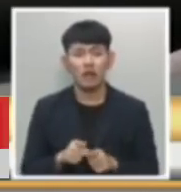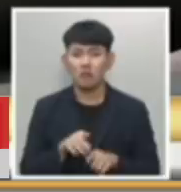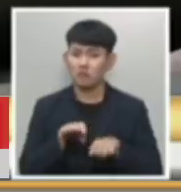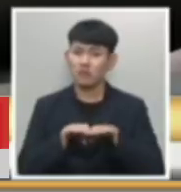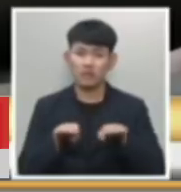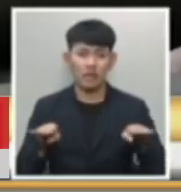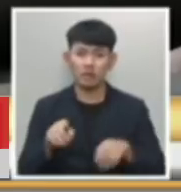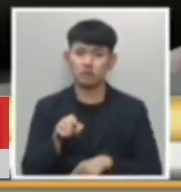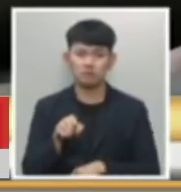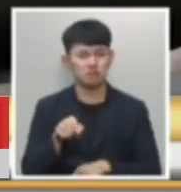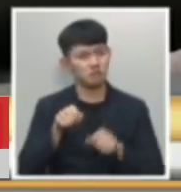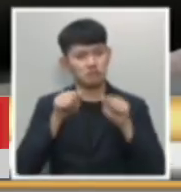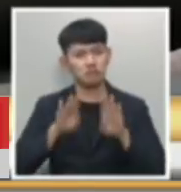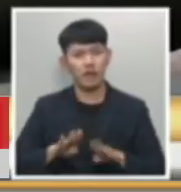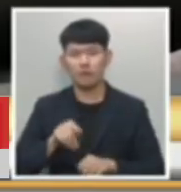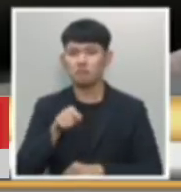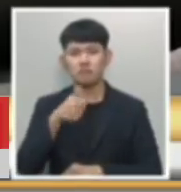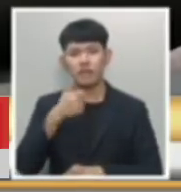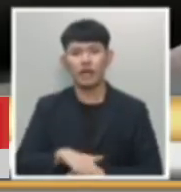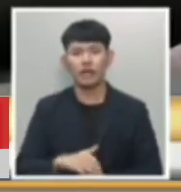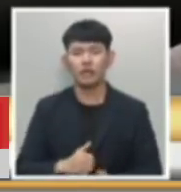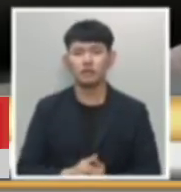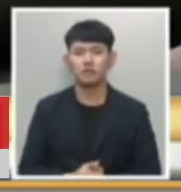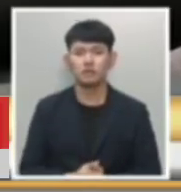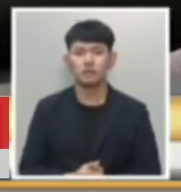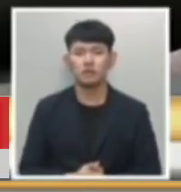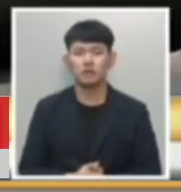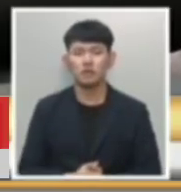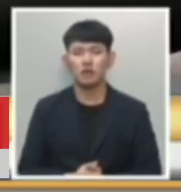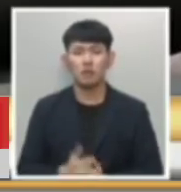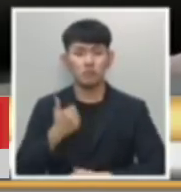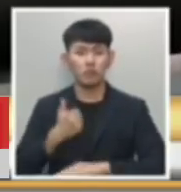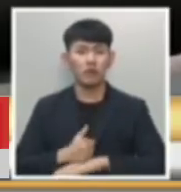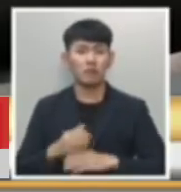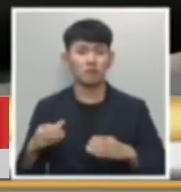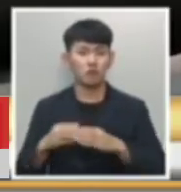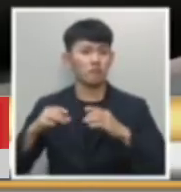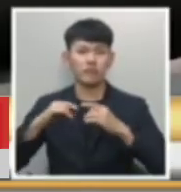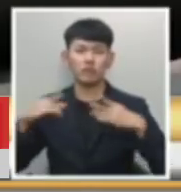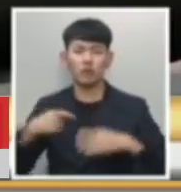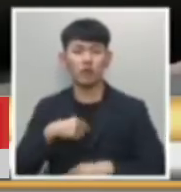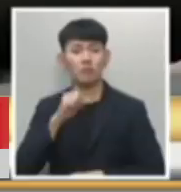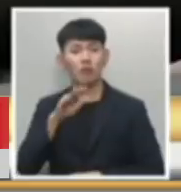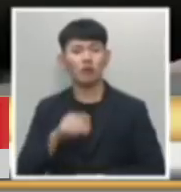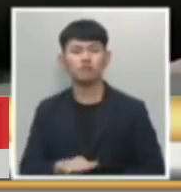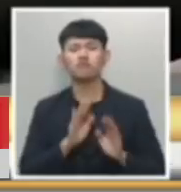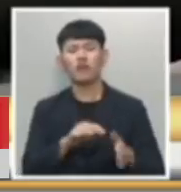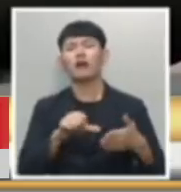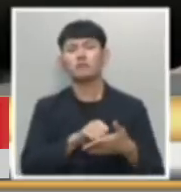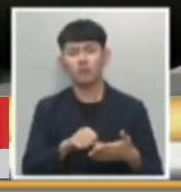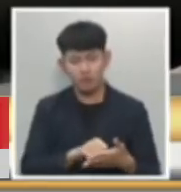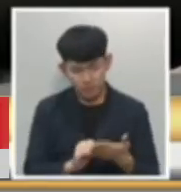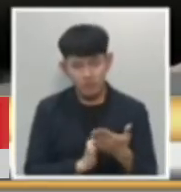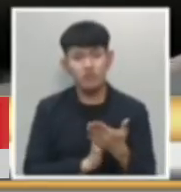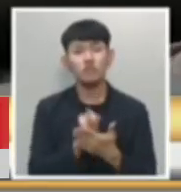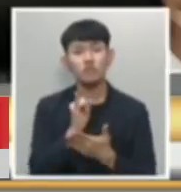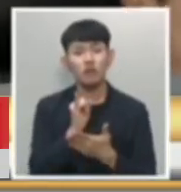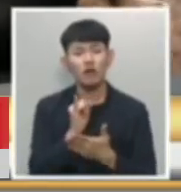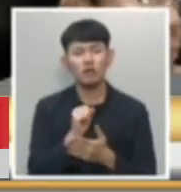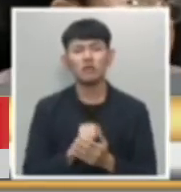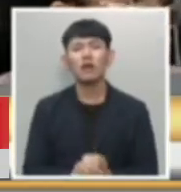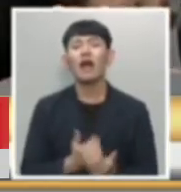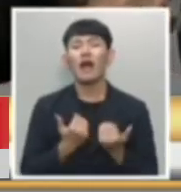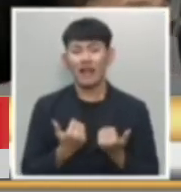ได้นะครับท่านประธานครับท่านผู้นำฝ่ายค้านเลยบอกว่านำกลับไปที่ไปปรับปรุงให้มันมาถูกต้องซะอันนี้เป็นสิ่ง